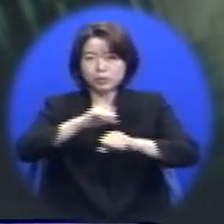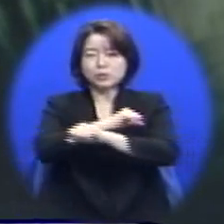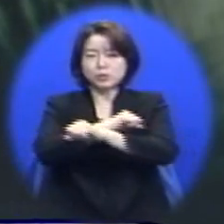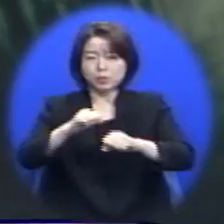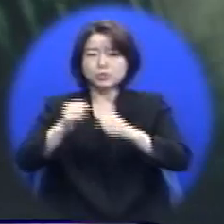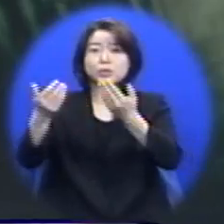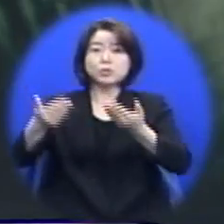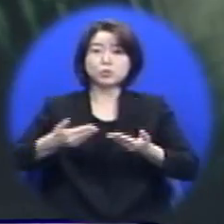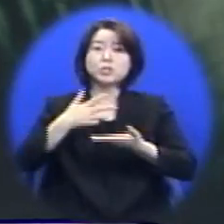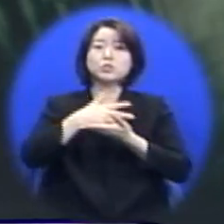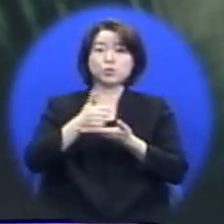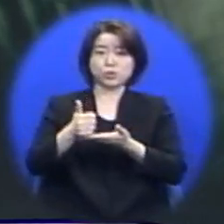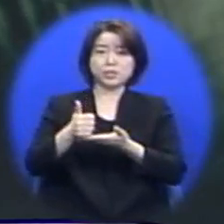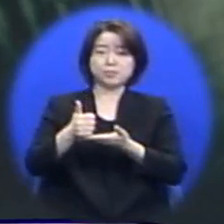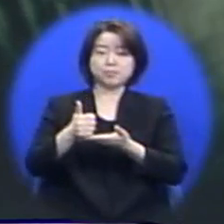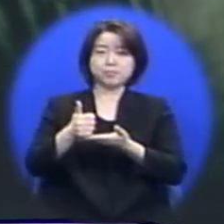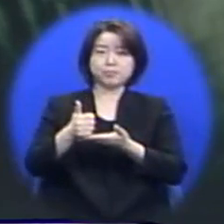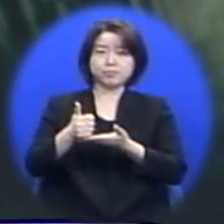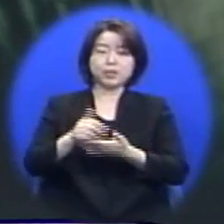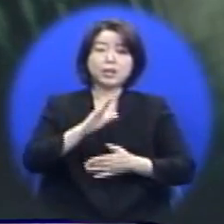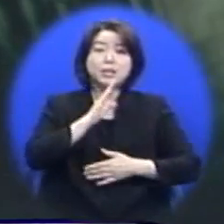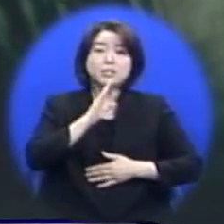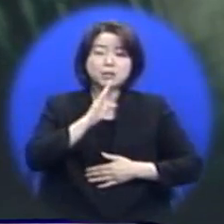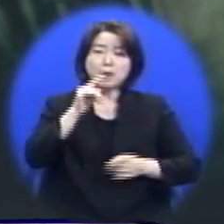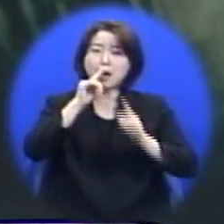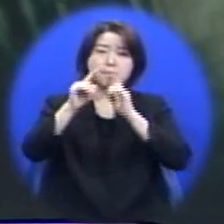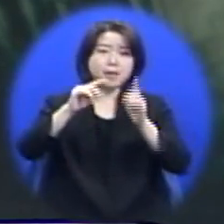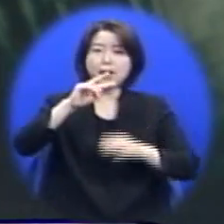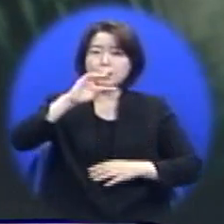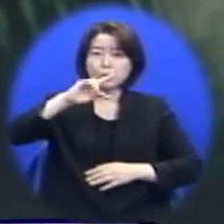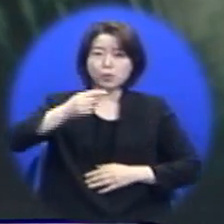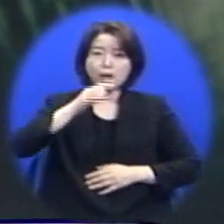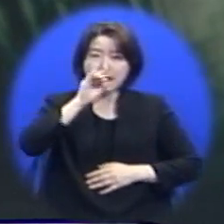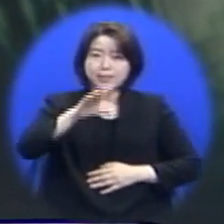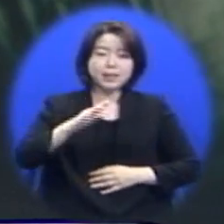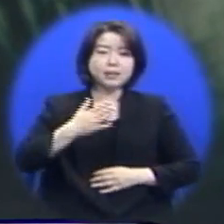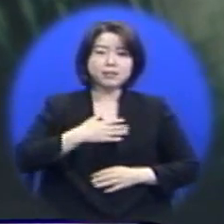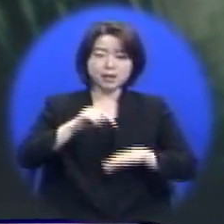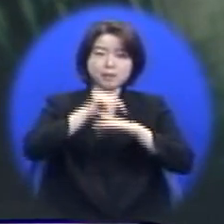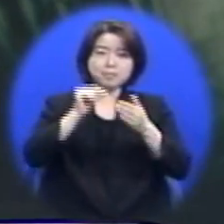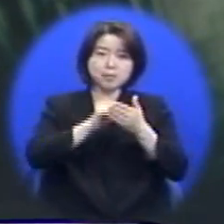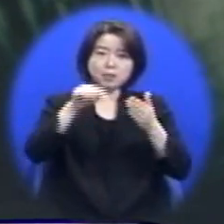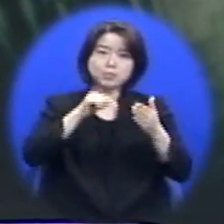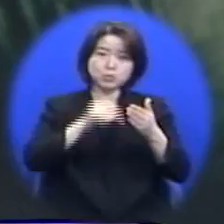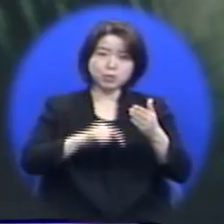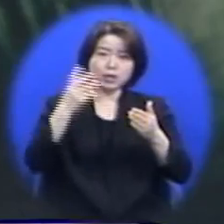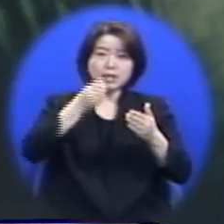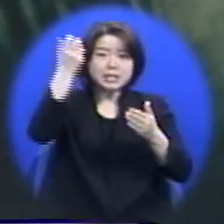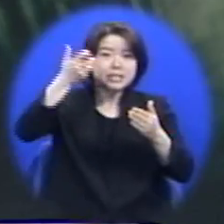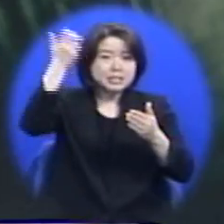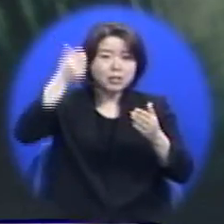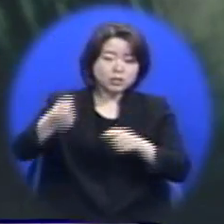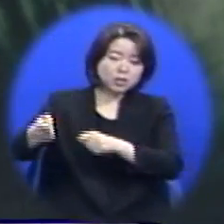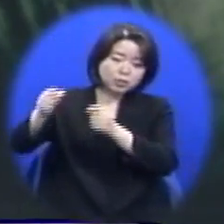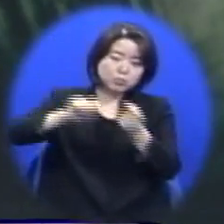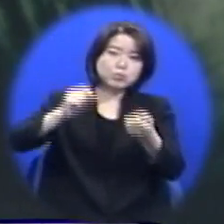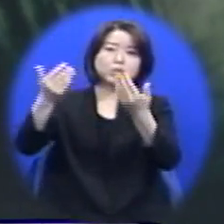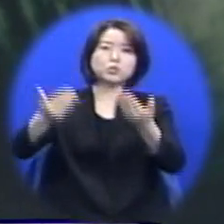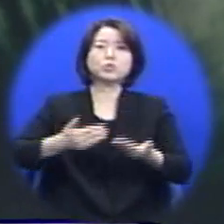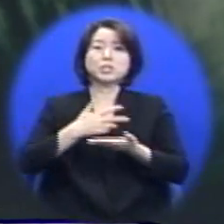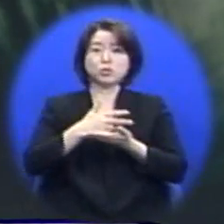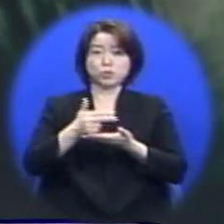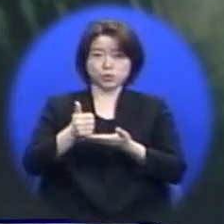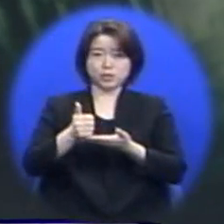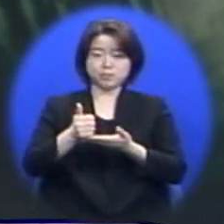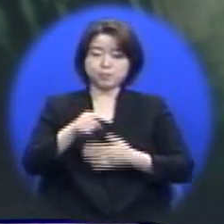용서하신 주님. 정말 말도 안 되는 내 마음의 심령 속에 성령을 부어주신 주님.